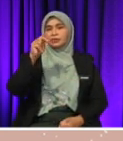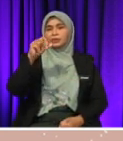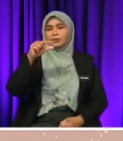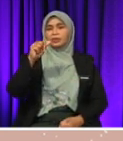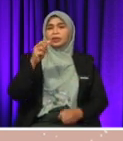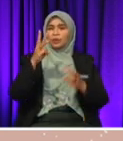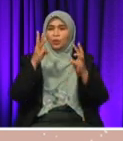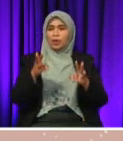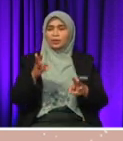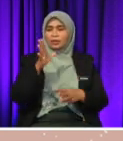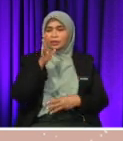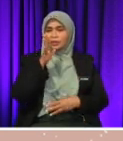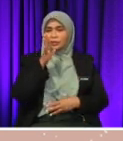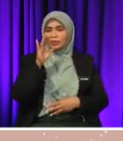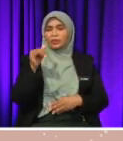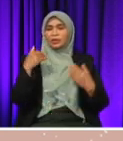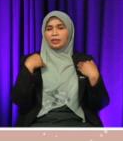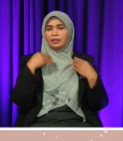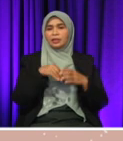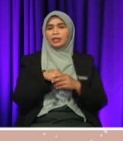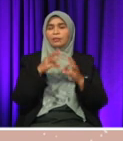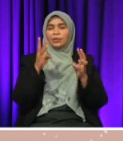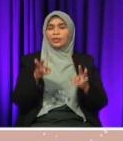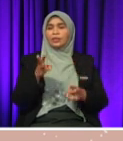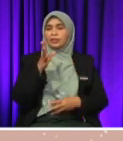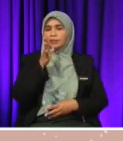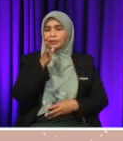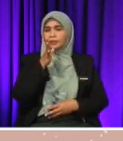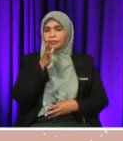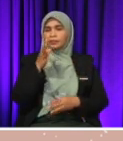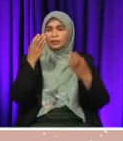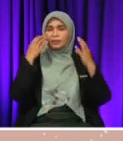terdapat dalam sajak tersebut jadi saya gunakan